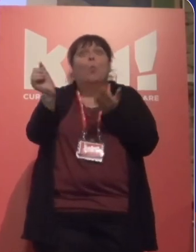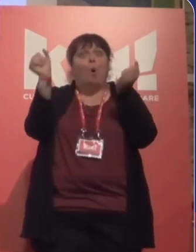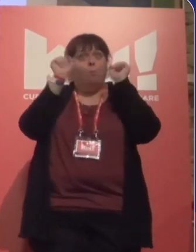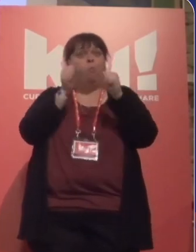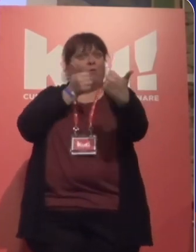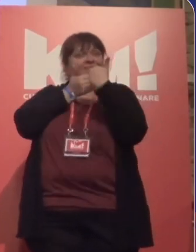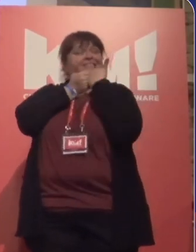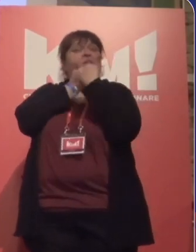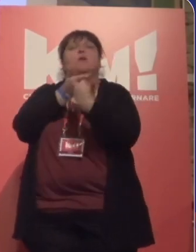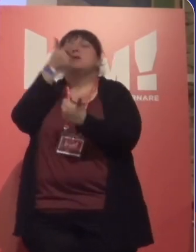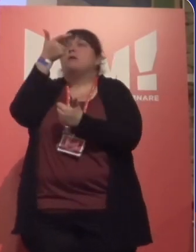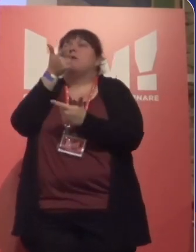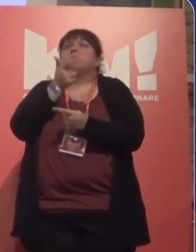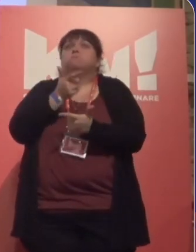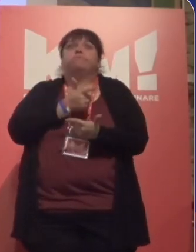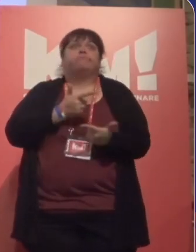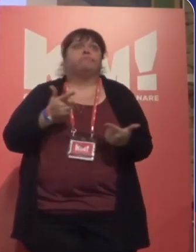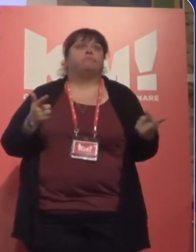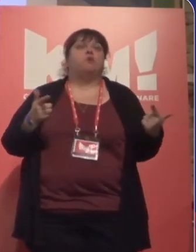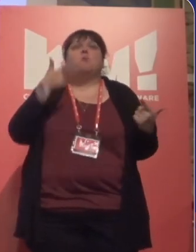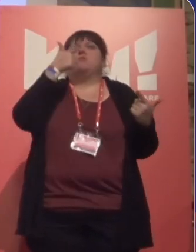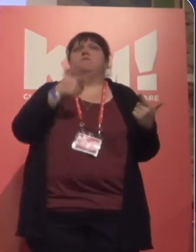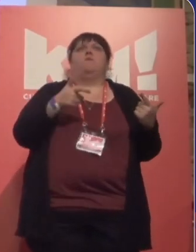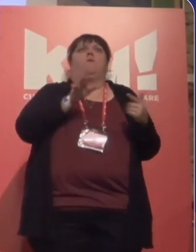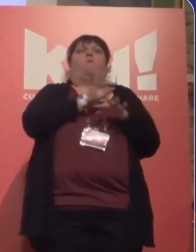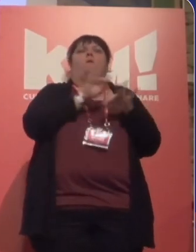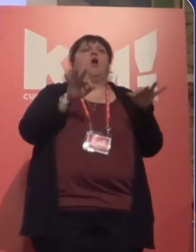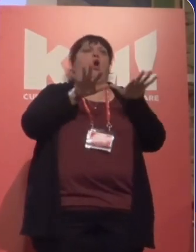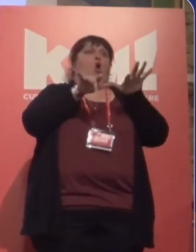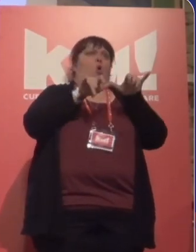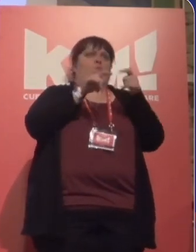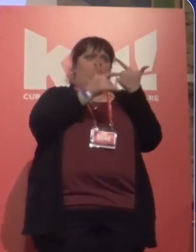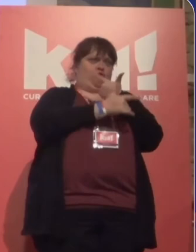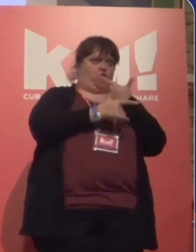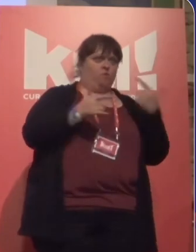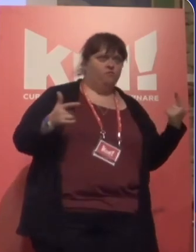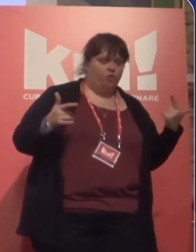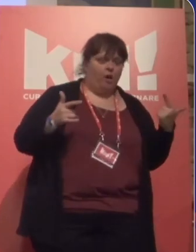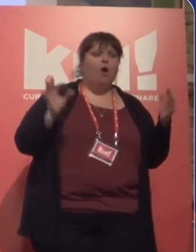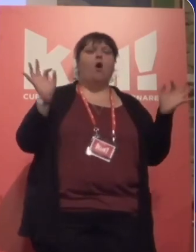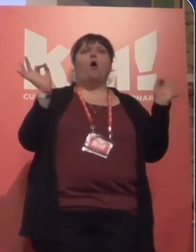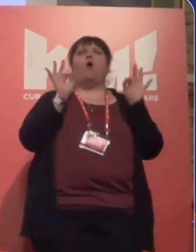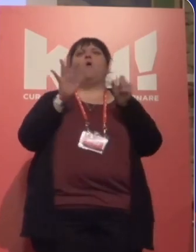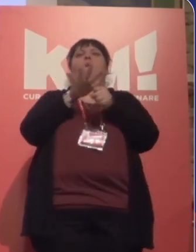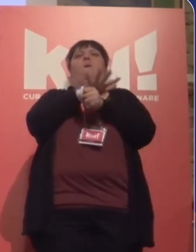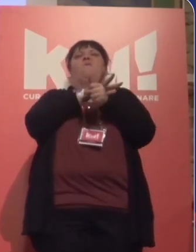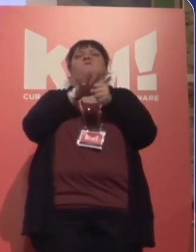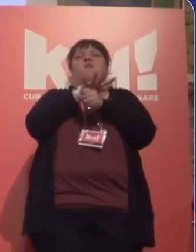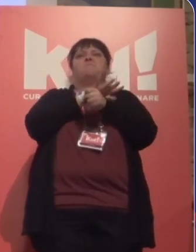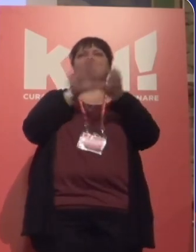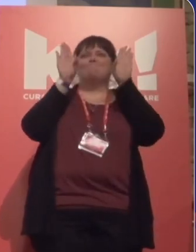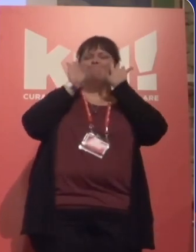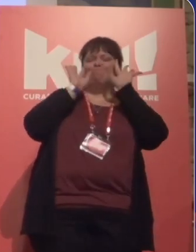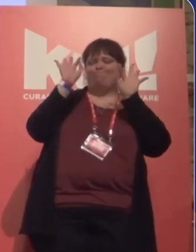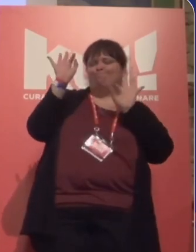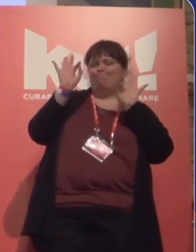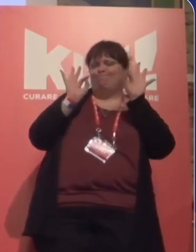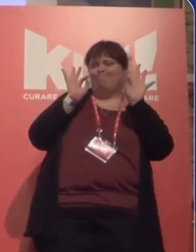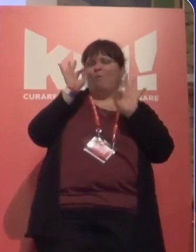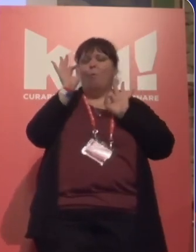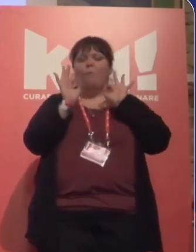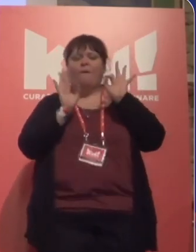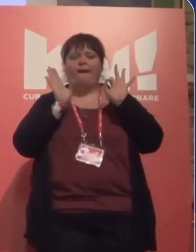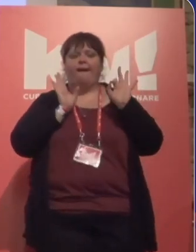disponibile o non hanno un nucleo familiare attento e sensibile o vivono in